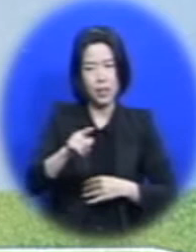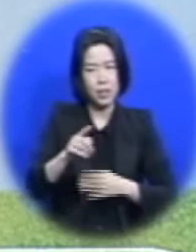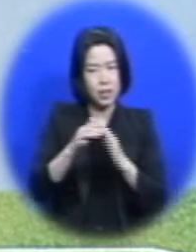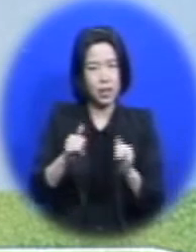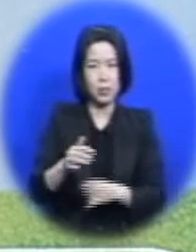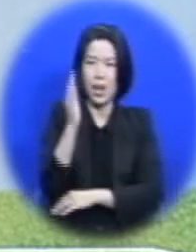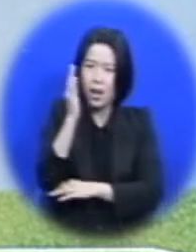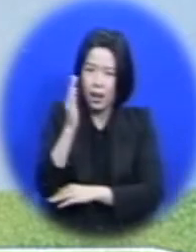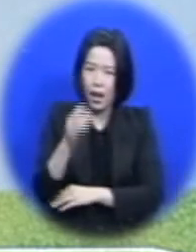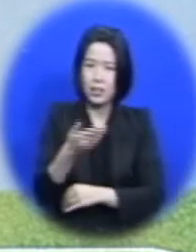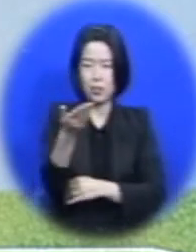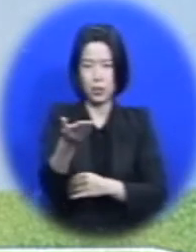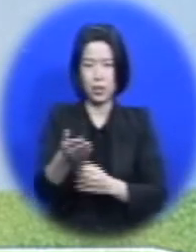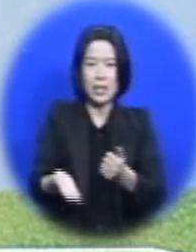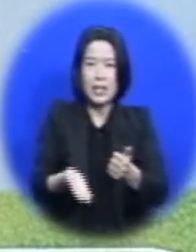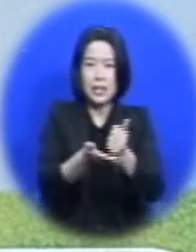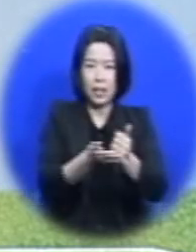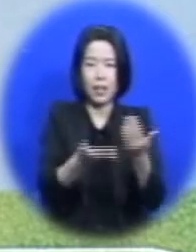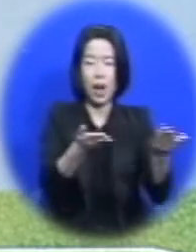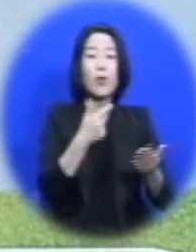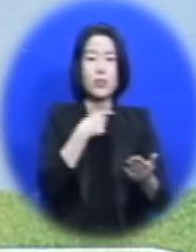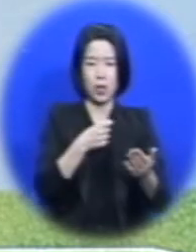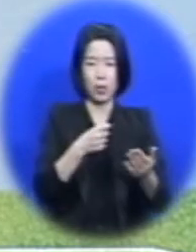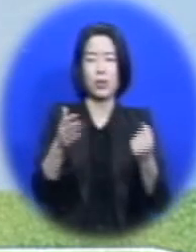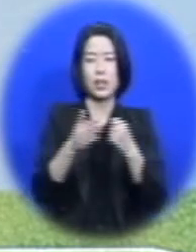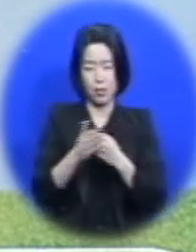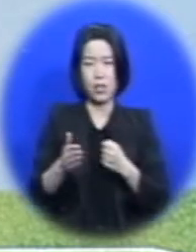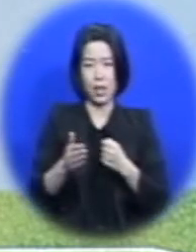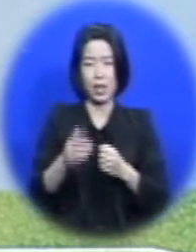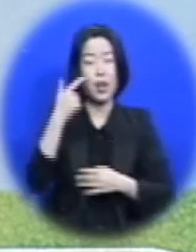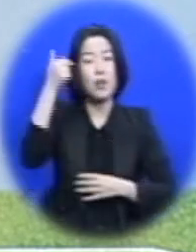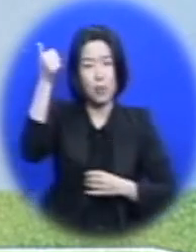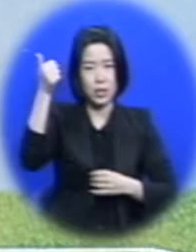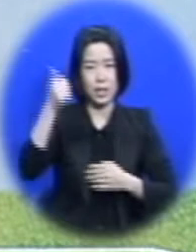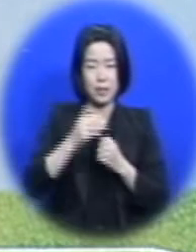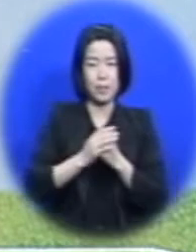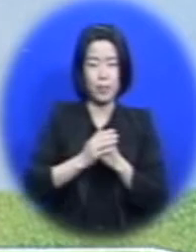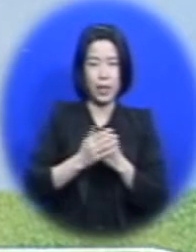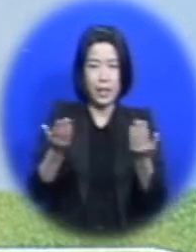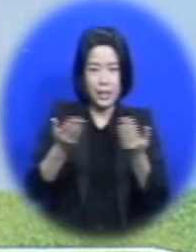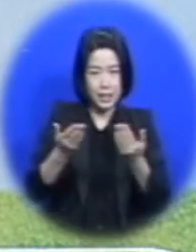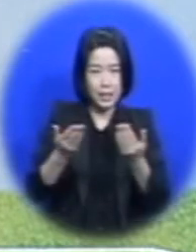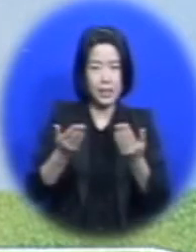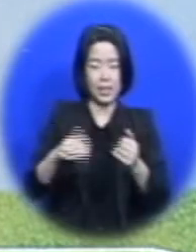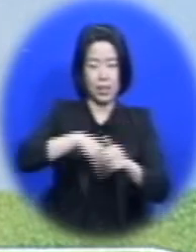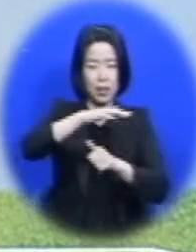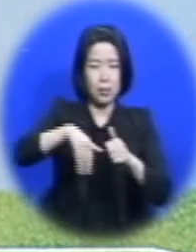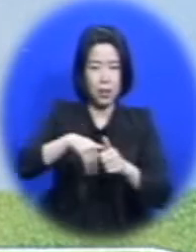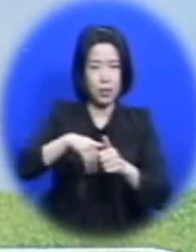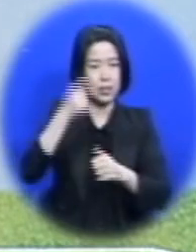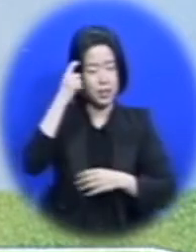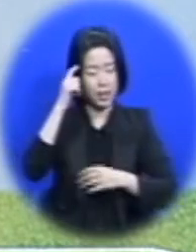강사 목사님 대접을 해야 된다는 거예요 그러니 목사님 목사님의 목회 형편도 좀 고려해서